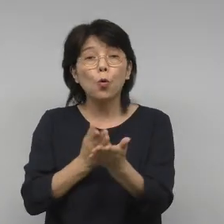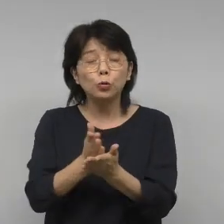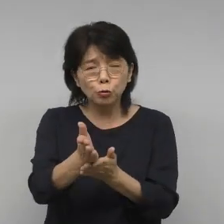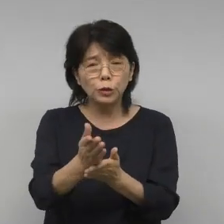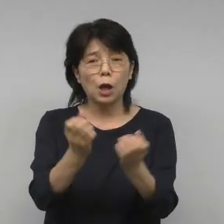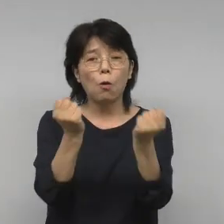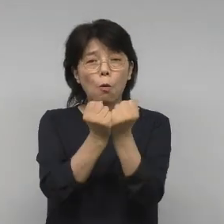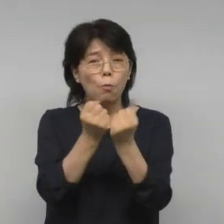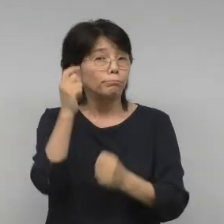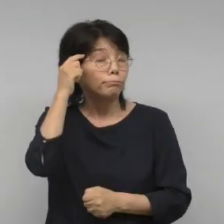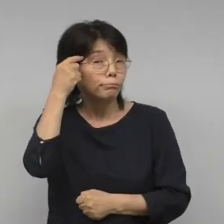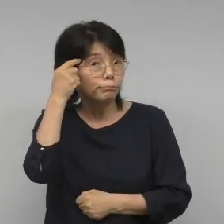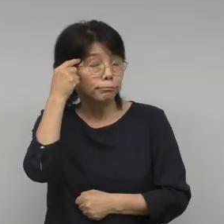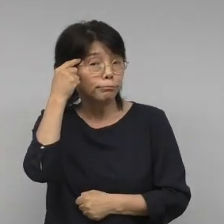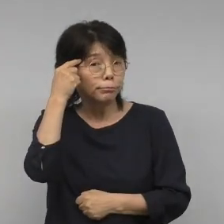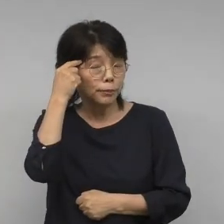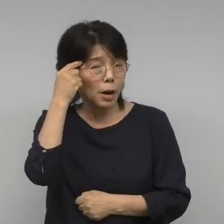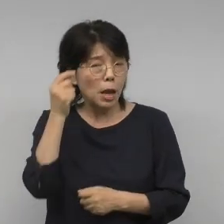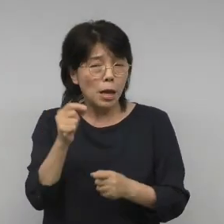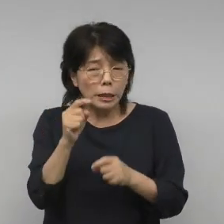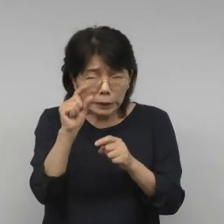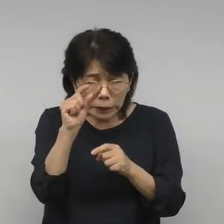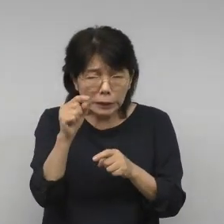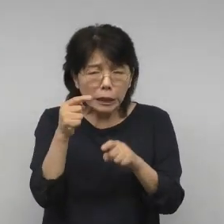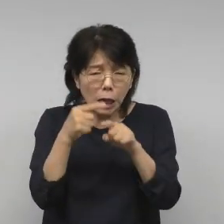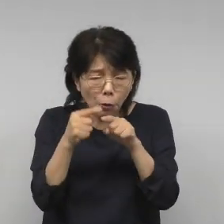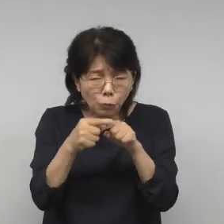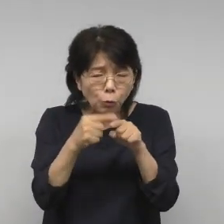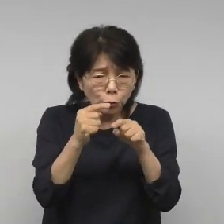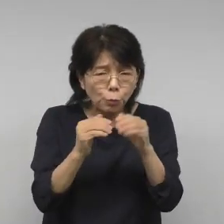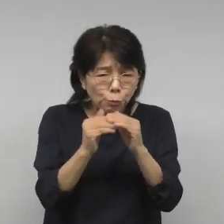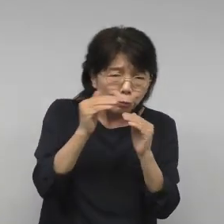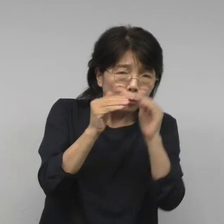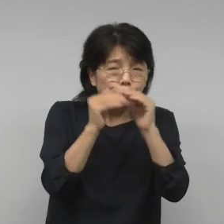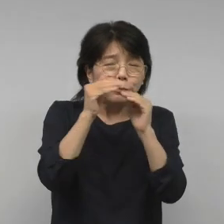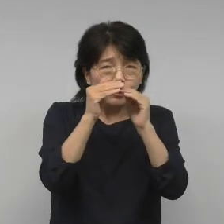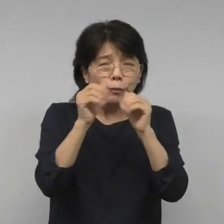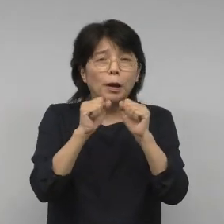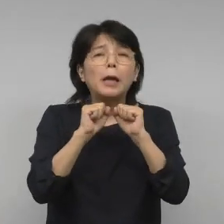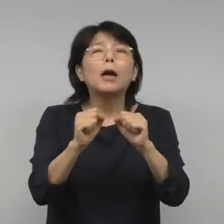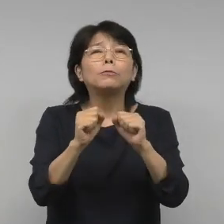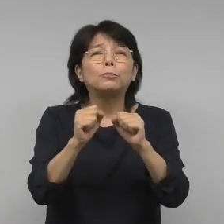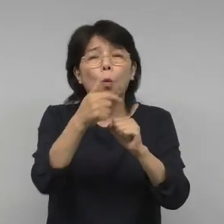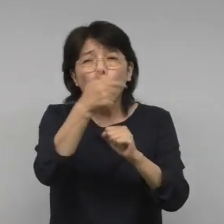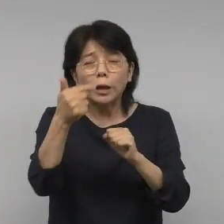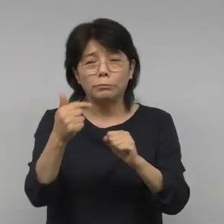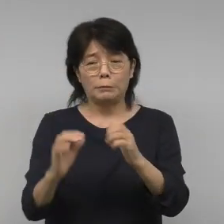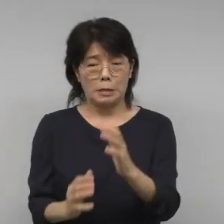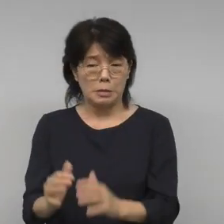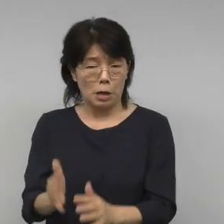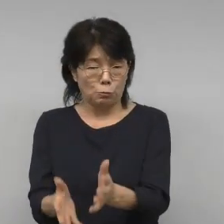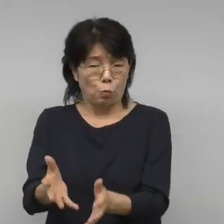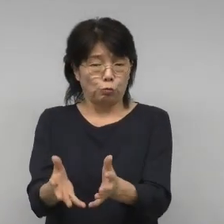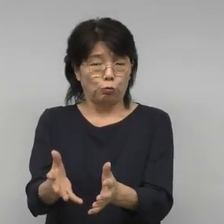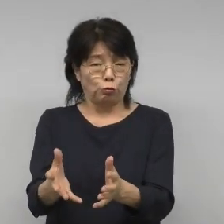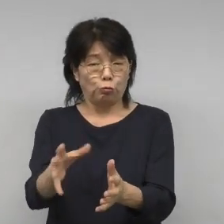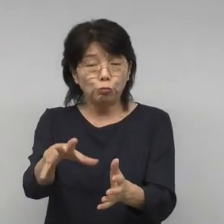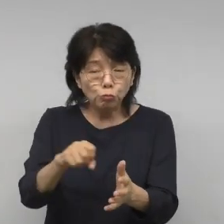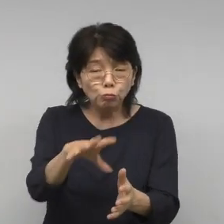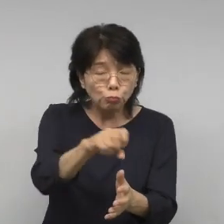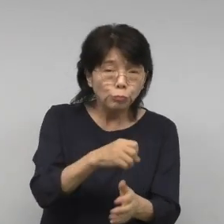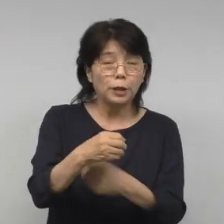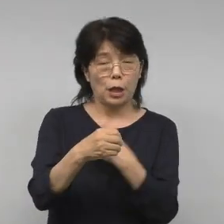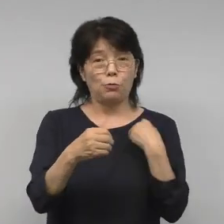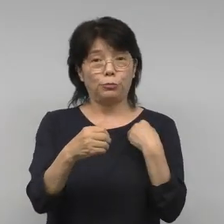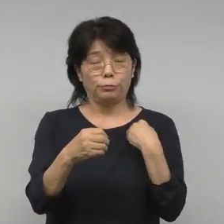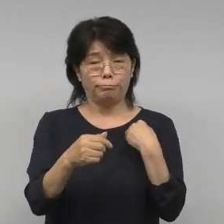徳思想、石昌偉大である、まあ、コツコツとねやることによって、作物が取れるよっていうふうなことだとか、